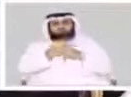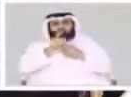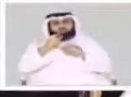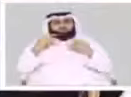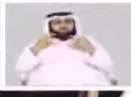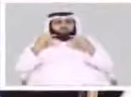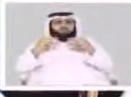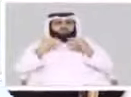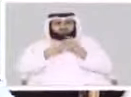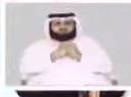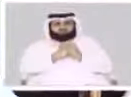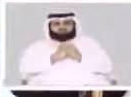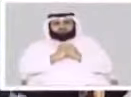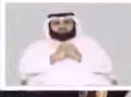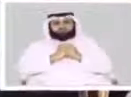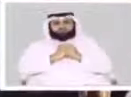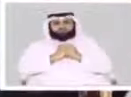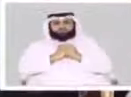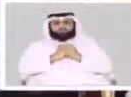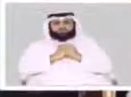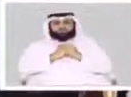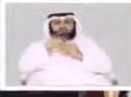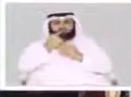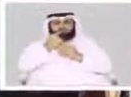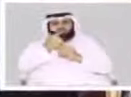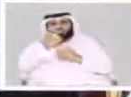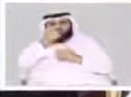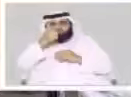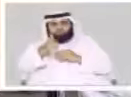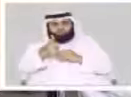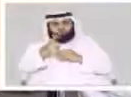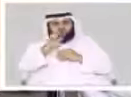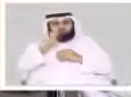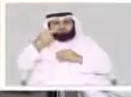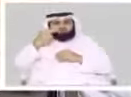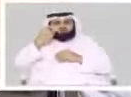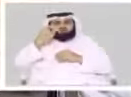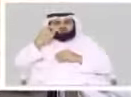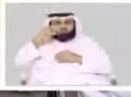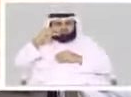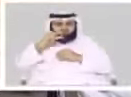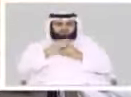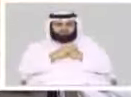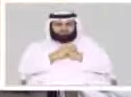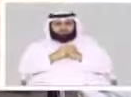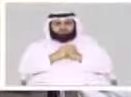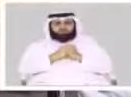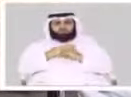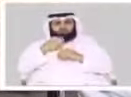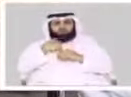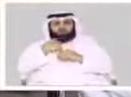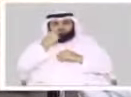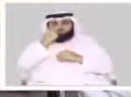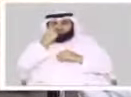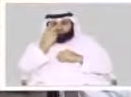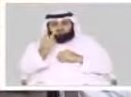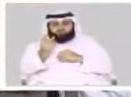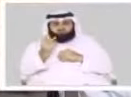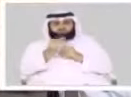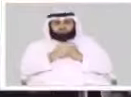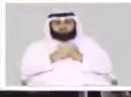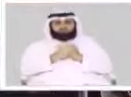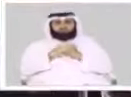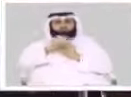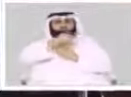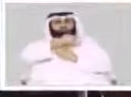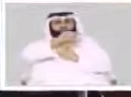الدلالة الدلالات اللفظية، اللفظية، نعم، على موضوع العقود. أي فنحن إذا نظرنا إلى